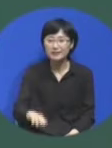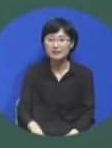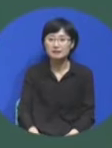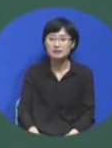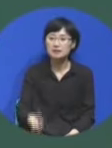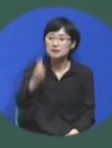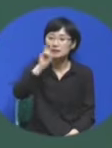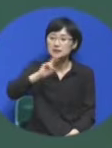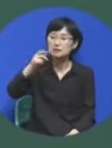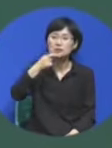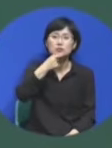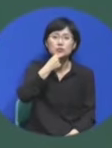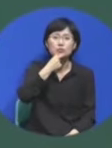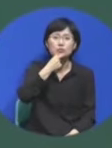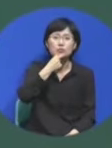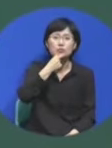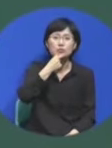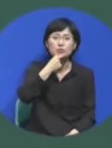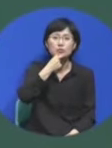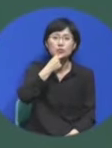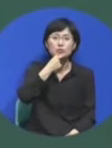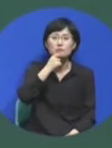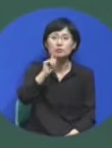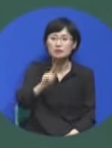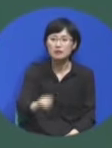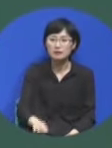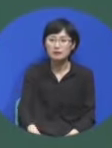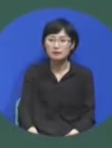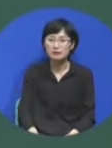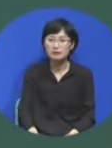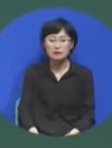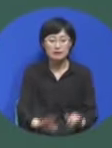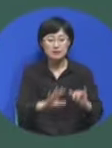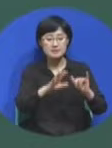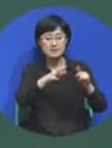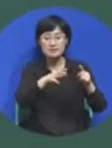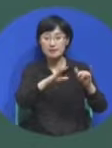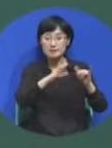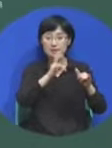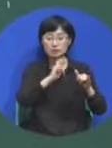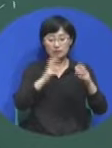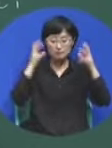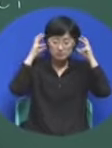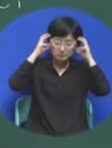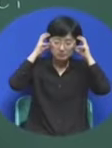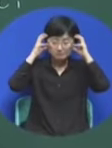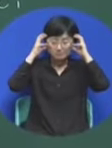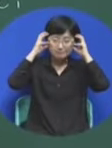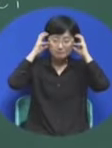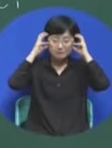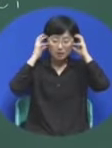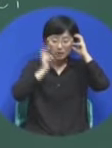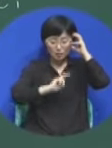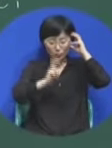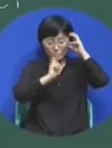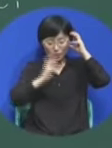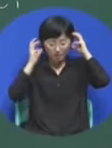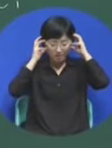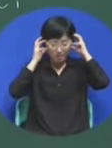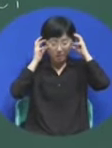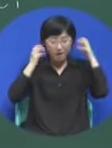希望没有一个人们是这样的. 찬양하기를 싫어해. 讨厌唱赞美. 그런데 세상 노래 음악은 너무 너무 듣는 걸 즐겨해요.